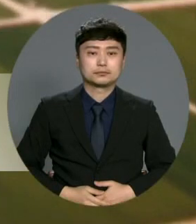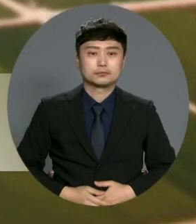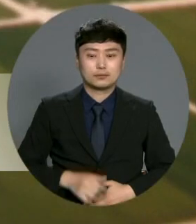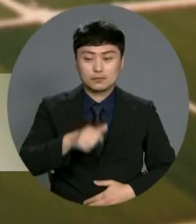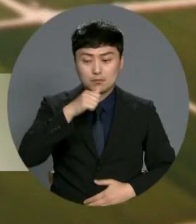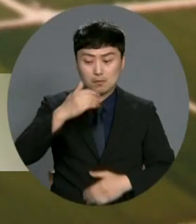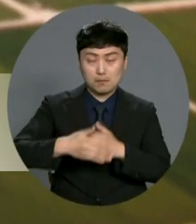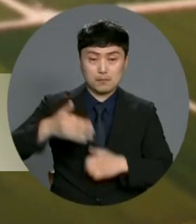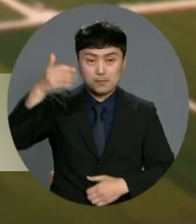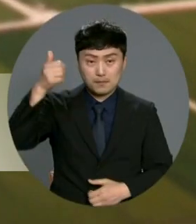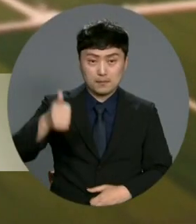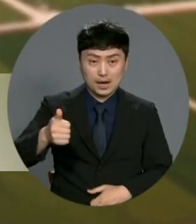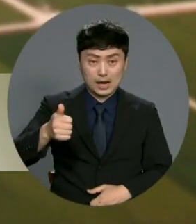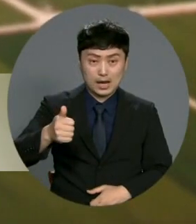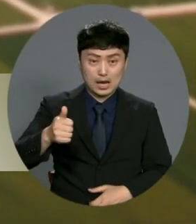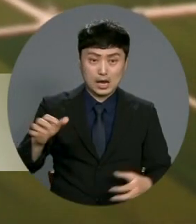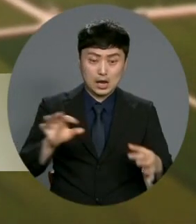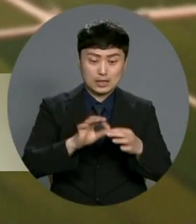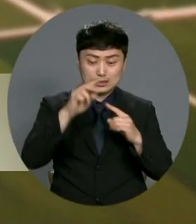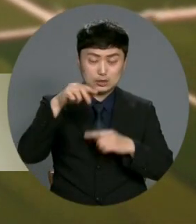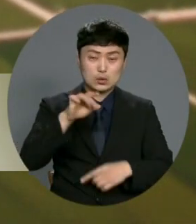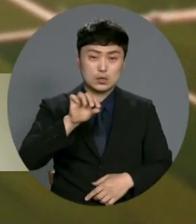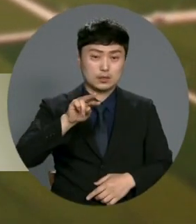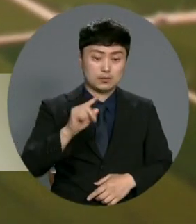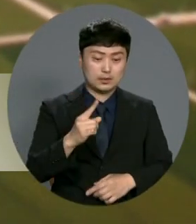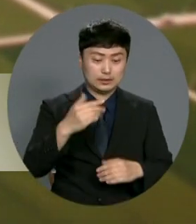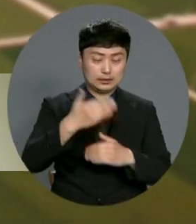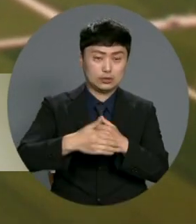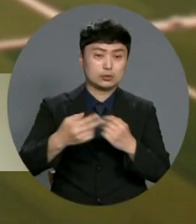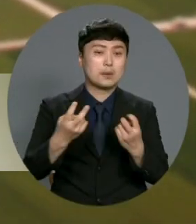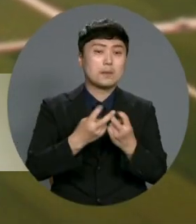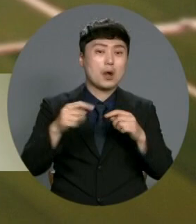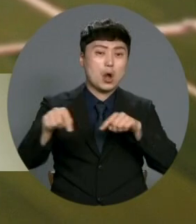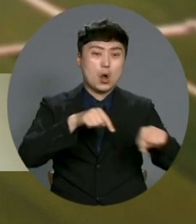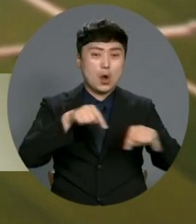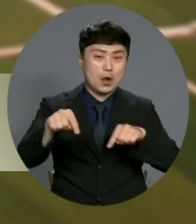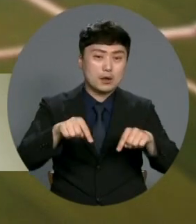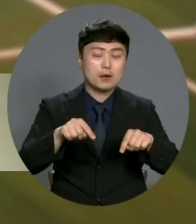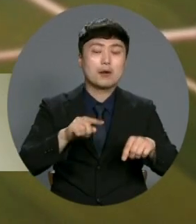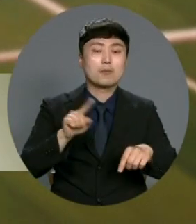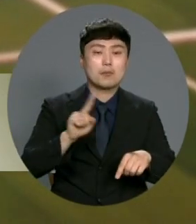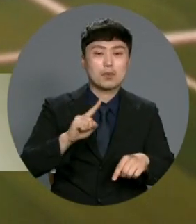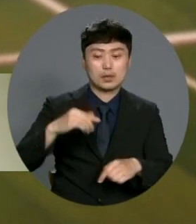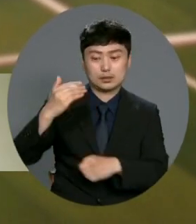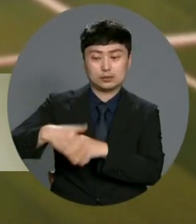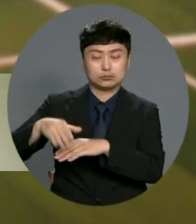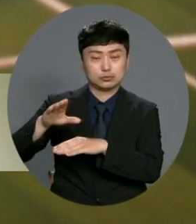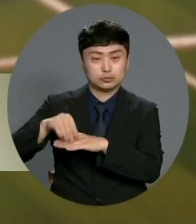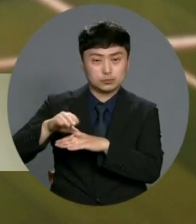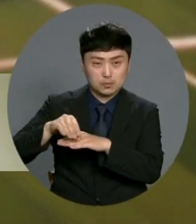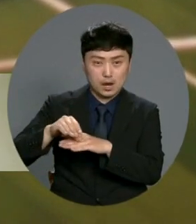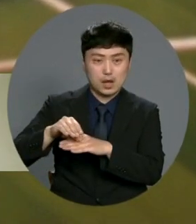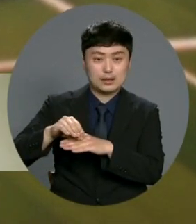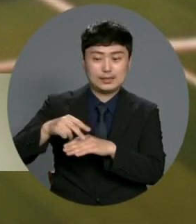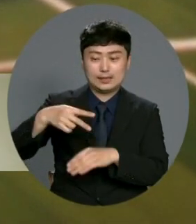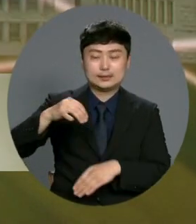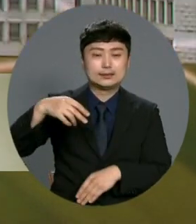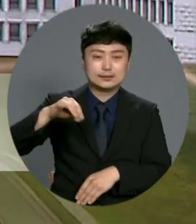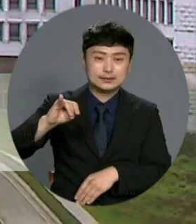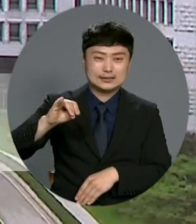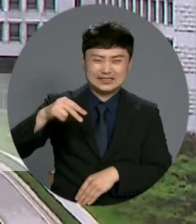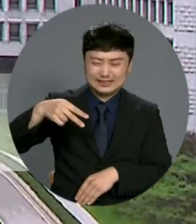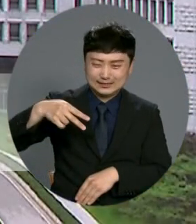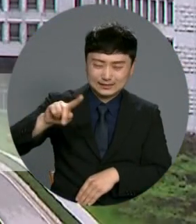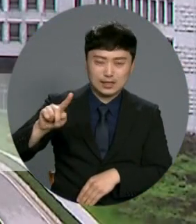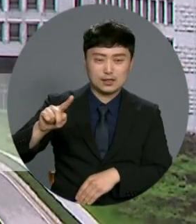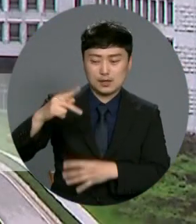홍준표 대구시장의 측근인 이종원 대구시 정책총괄단장이 대구문화방송 보도국장과 시사 프로그램 출연자 등